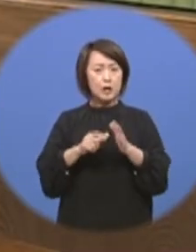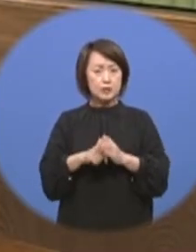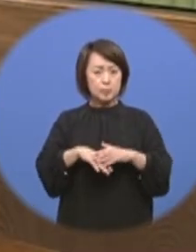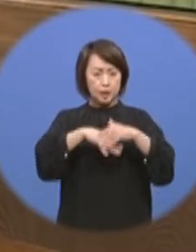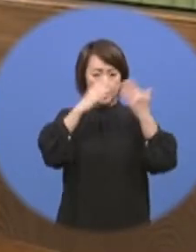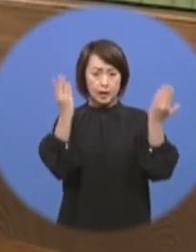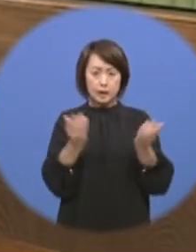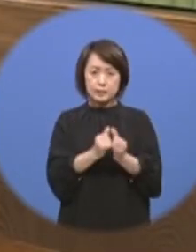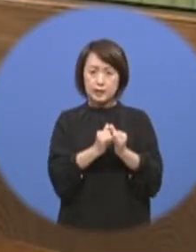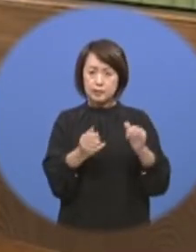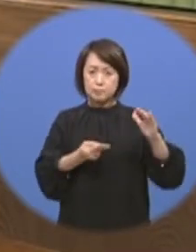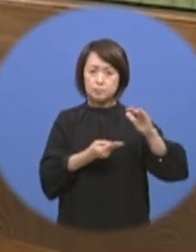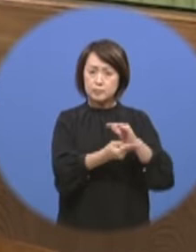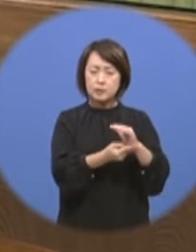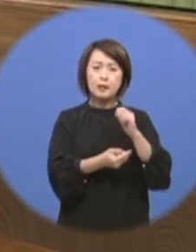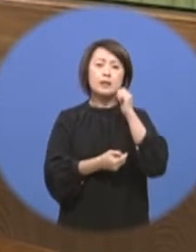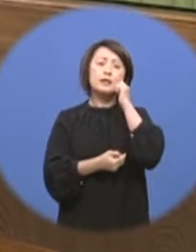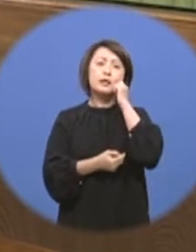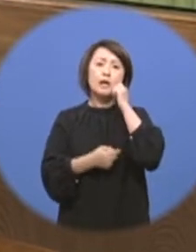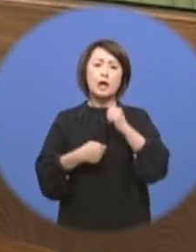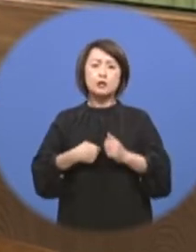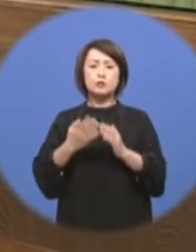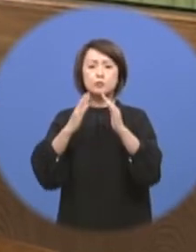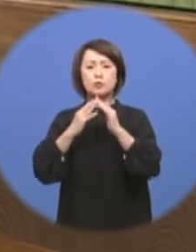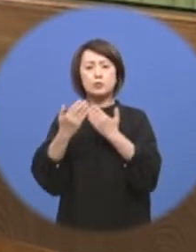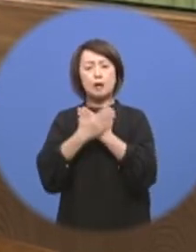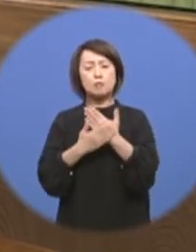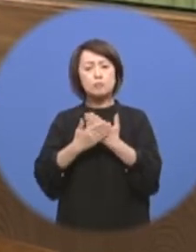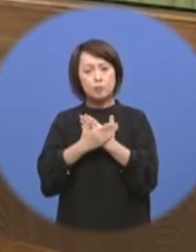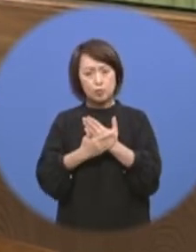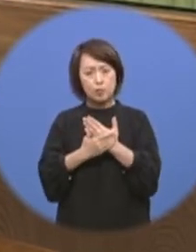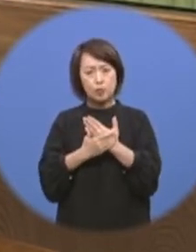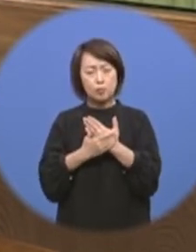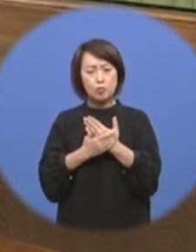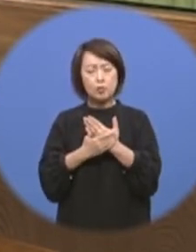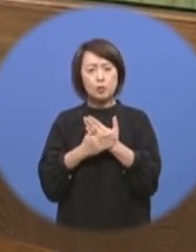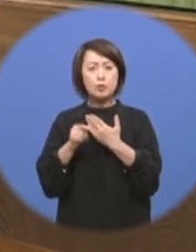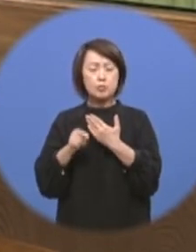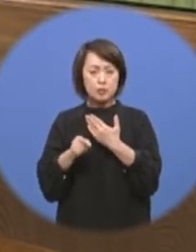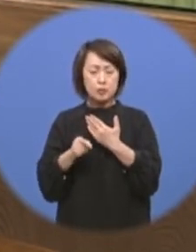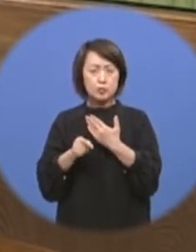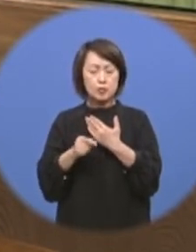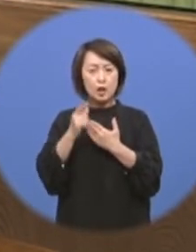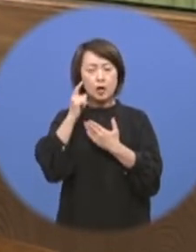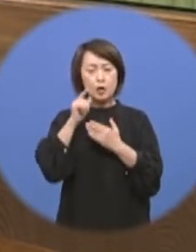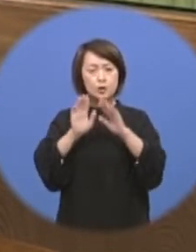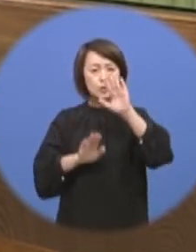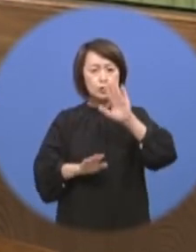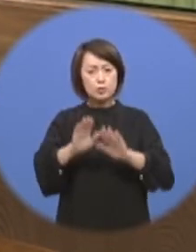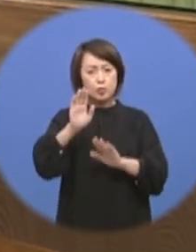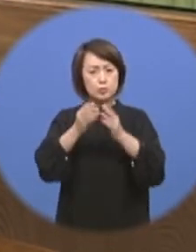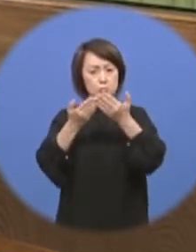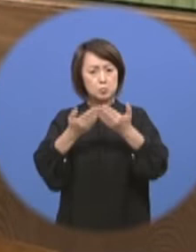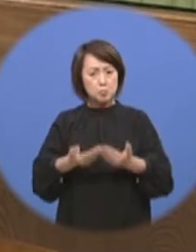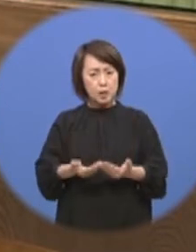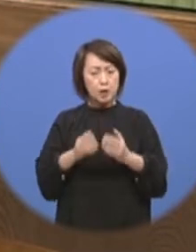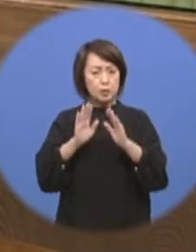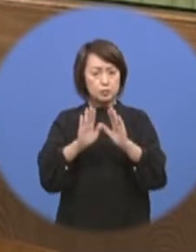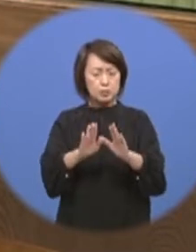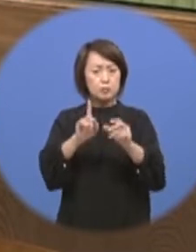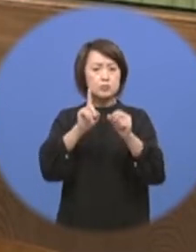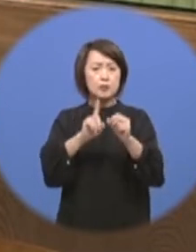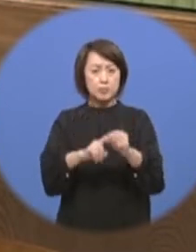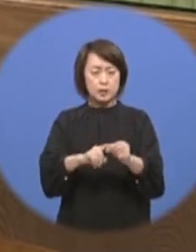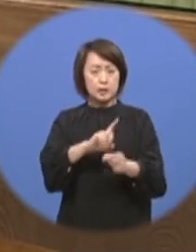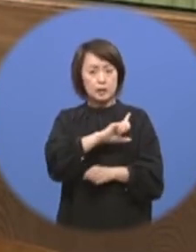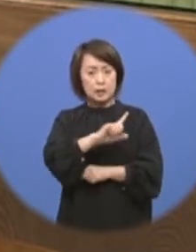中止になってきますで自宅療養でちょっとこうまずいことにならないように他